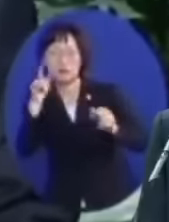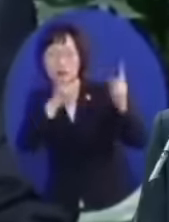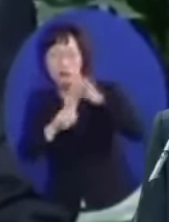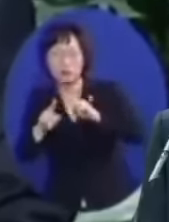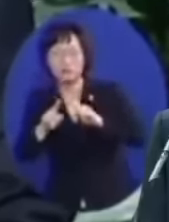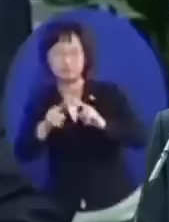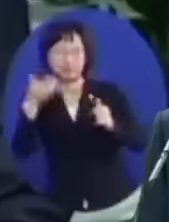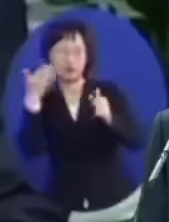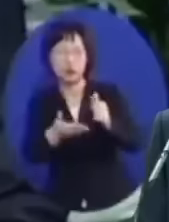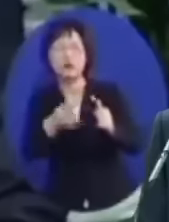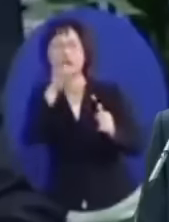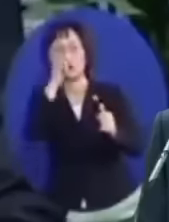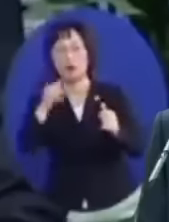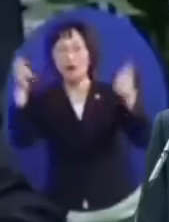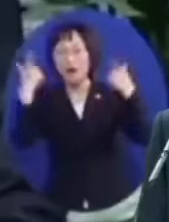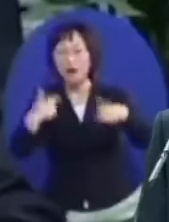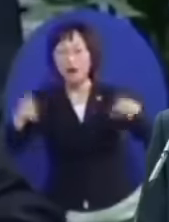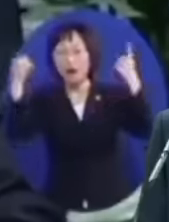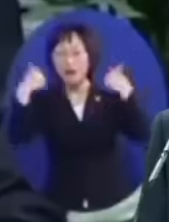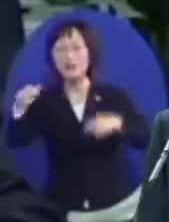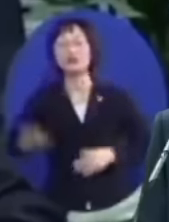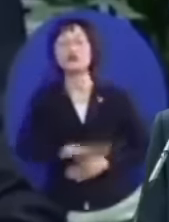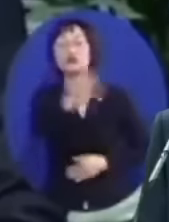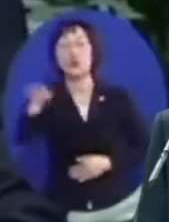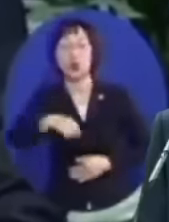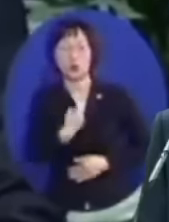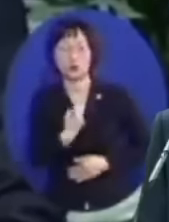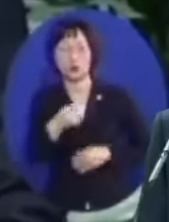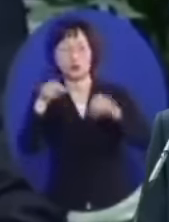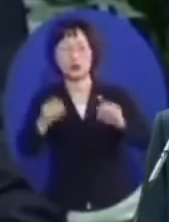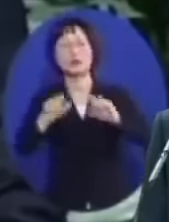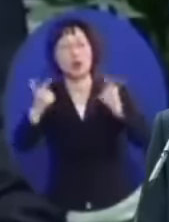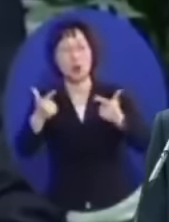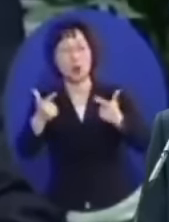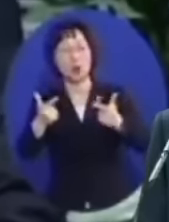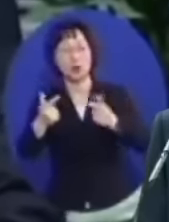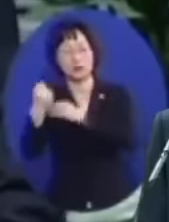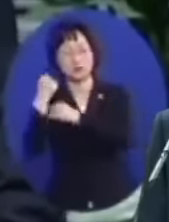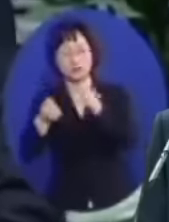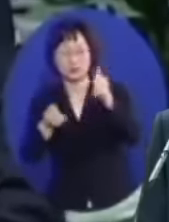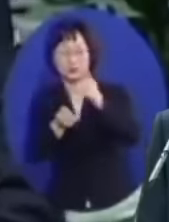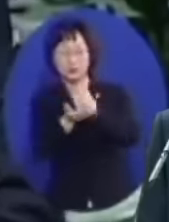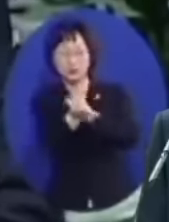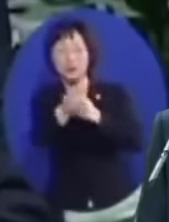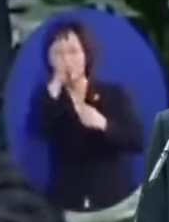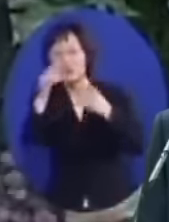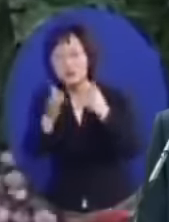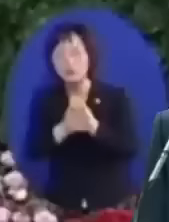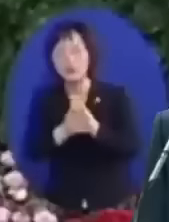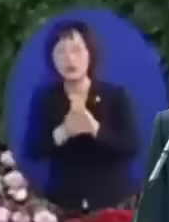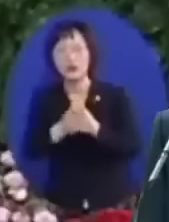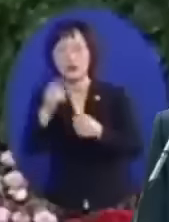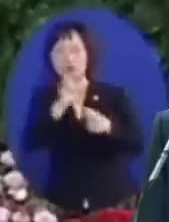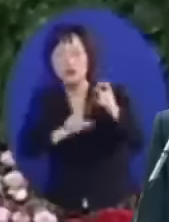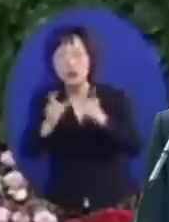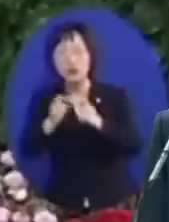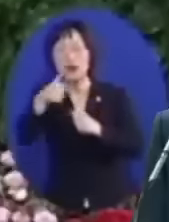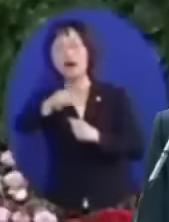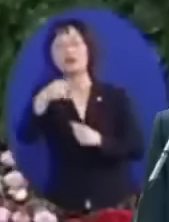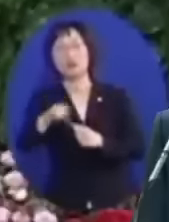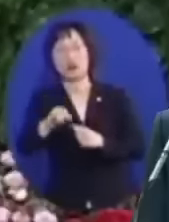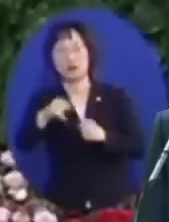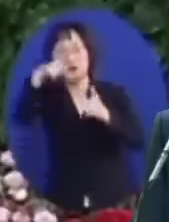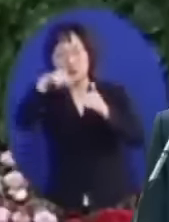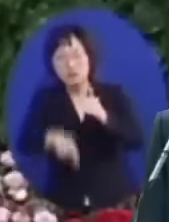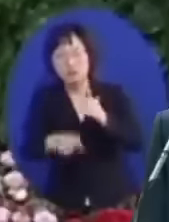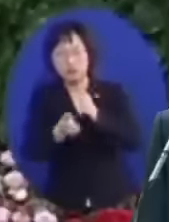있습니다. 항상 우리는 혼자 살지 않고 영향력을 미치기 때문에 더구나 우리 자녀들에게 깊은 영향력을 미침으로 조심해야